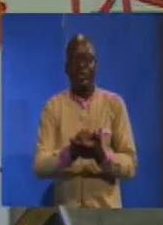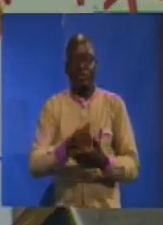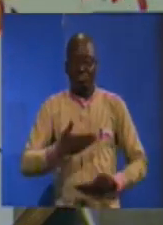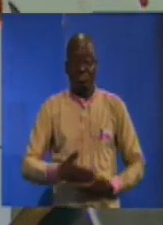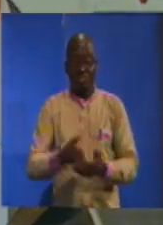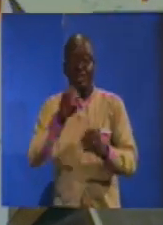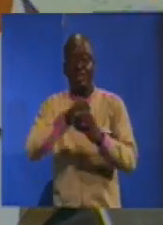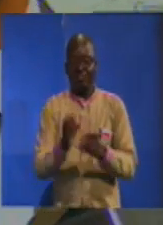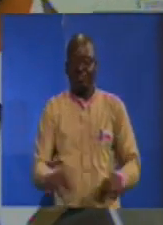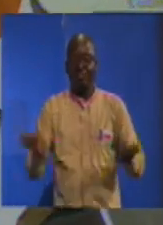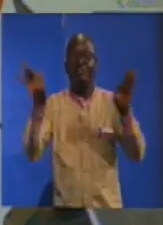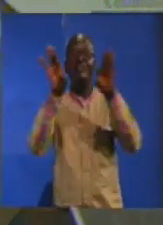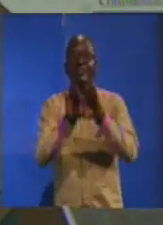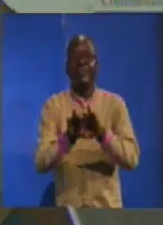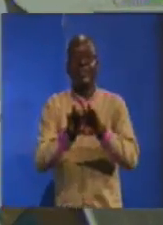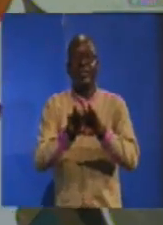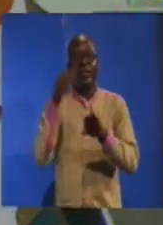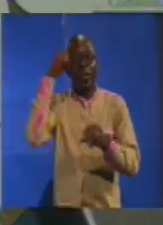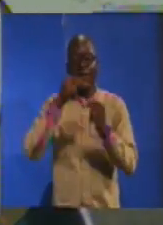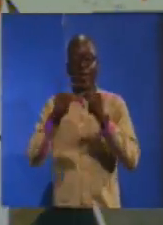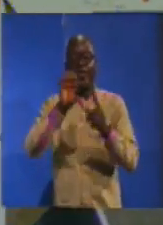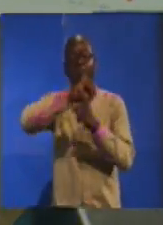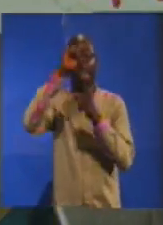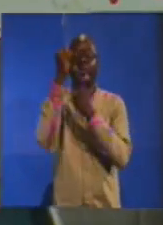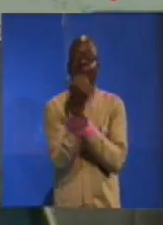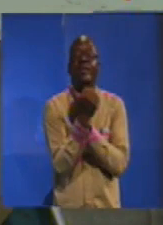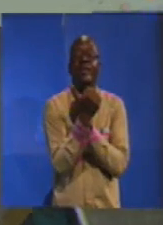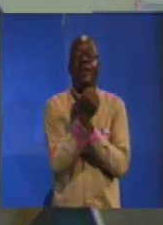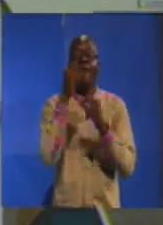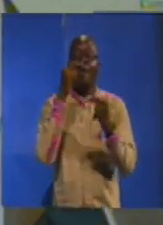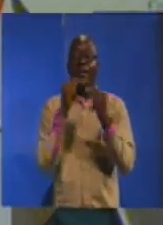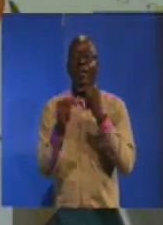message très important au niveau social, au niveau